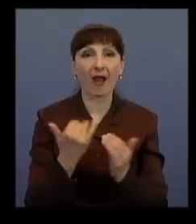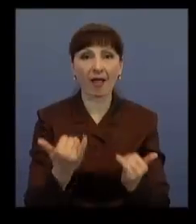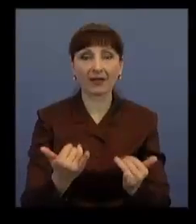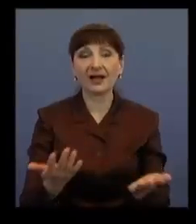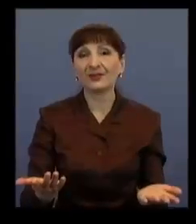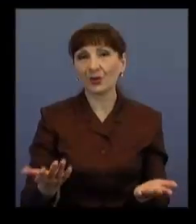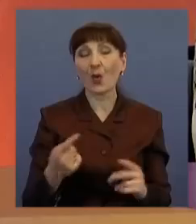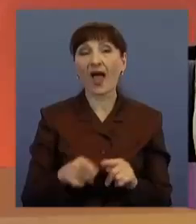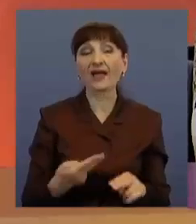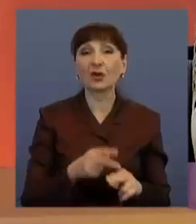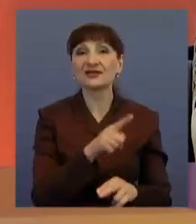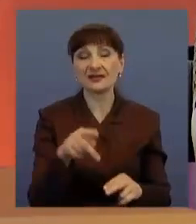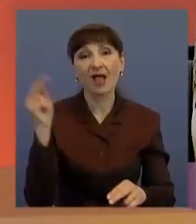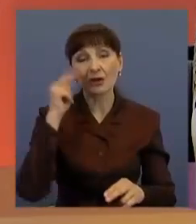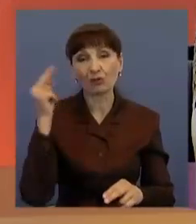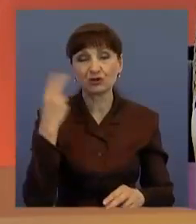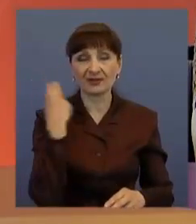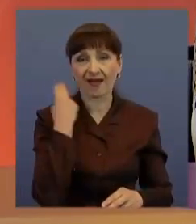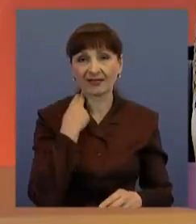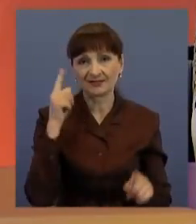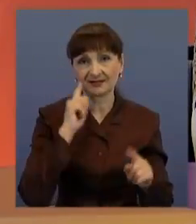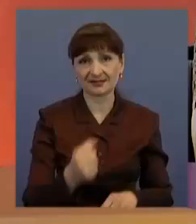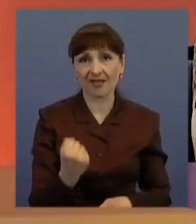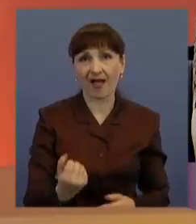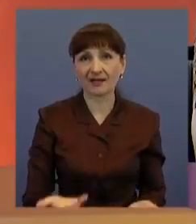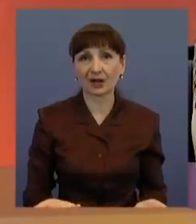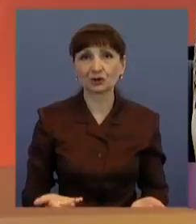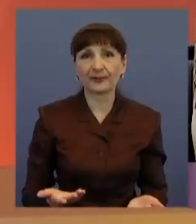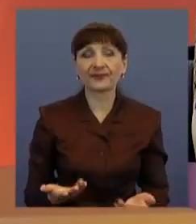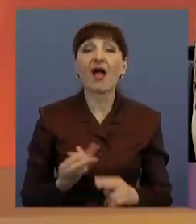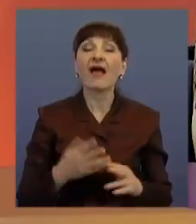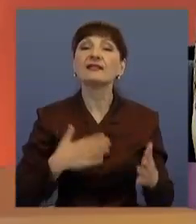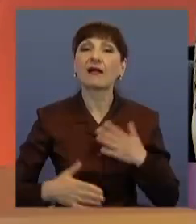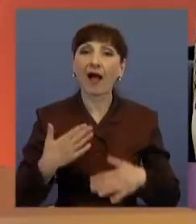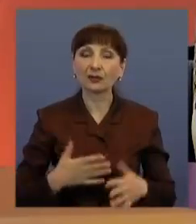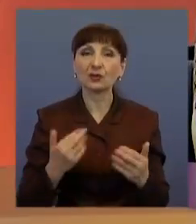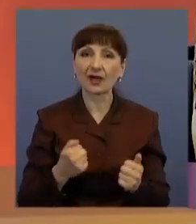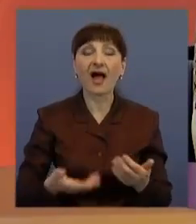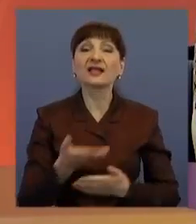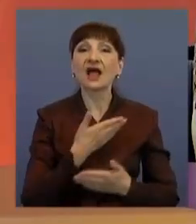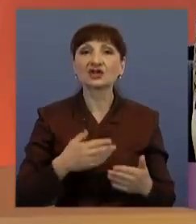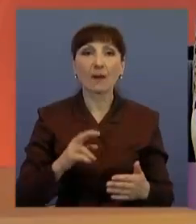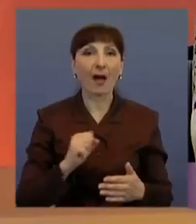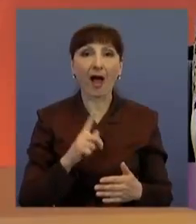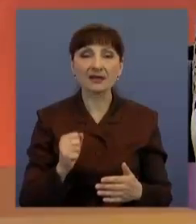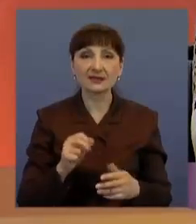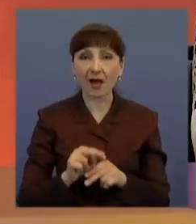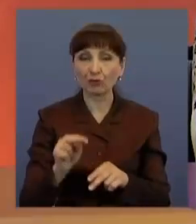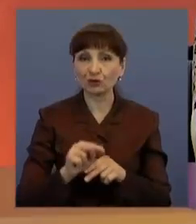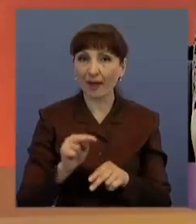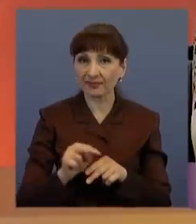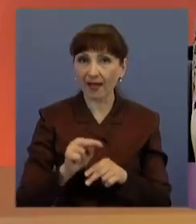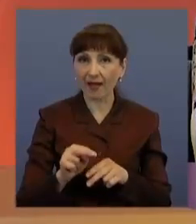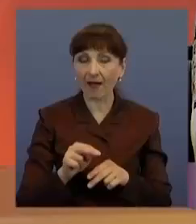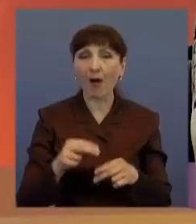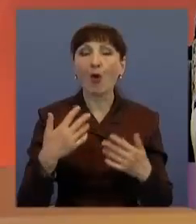Ну, это те дети, которые учились на английском языке. Ну, это радует. Значит, все-таки наша база учебная,